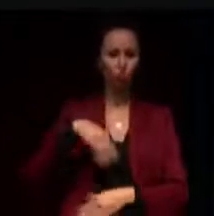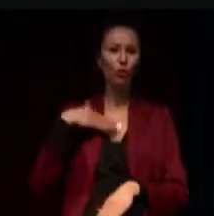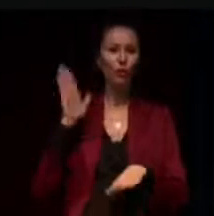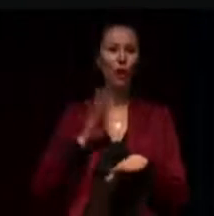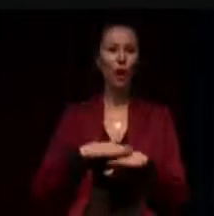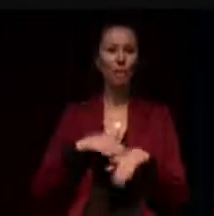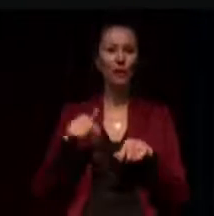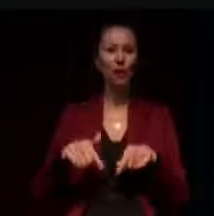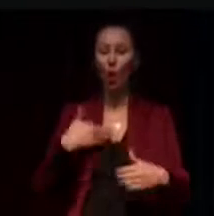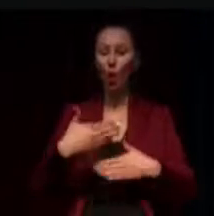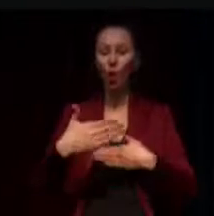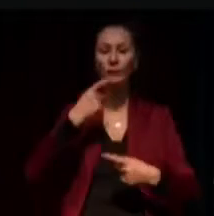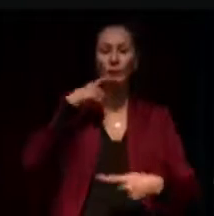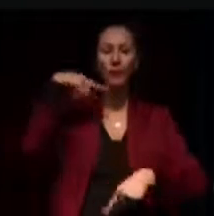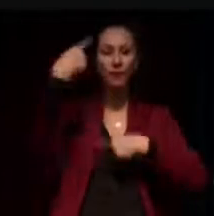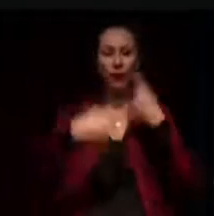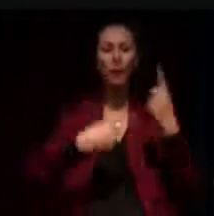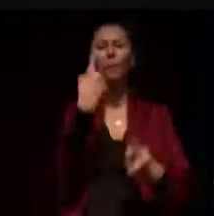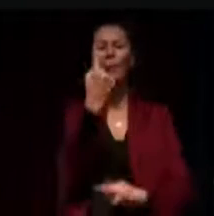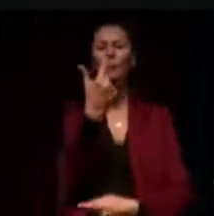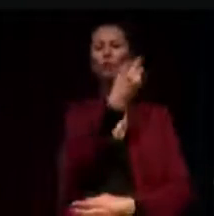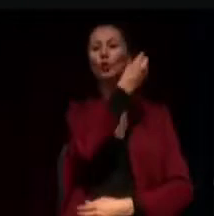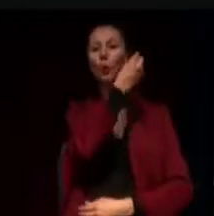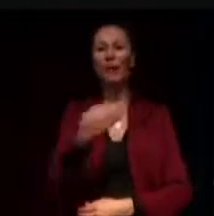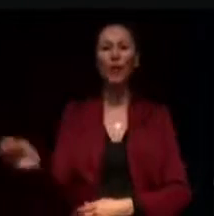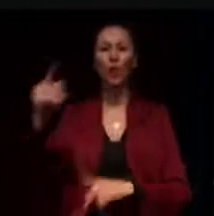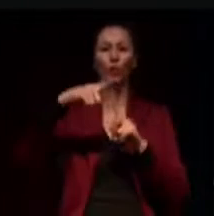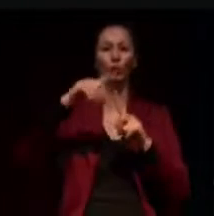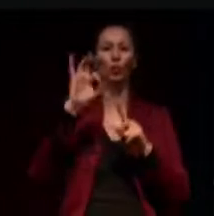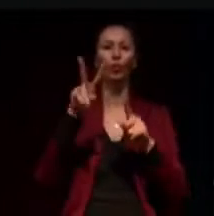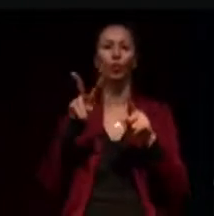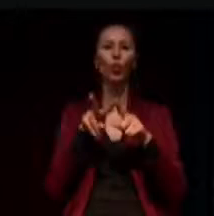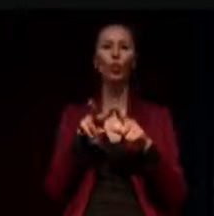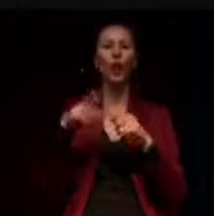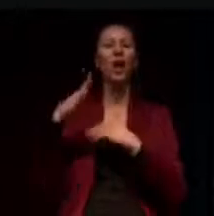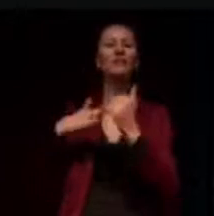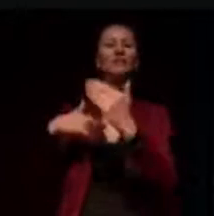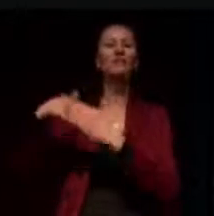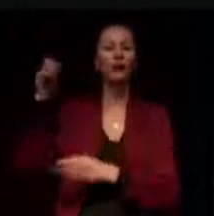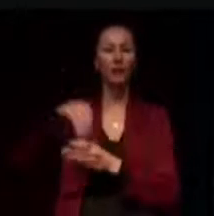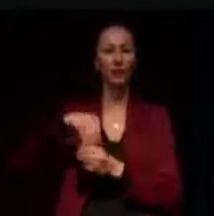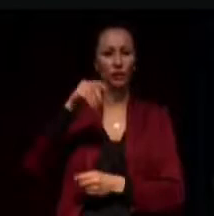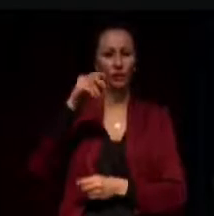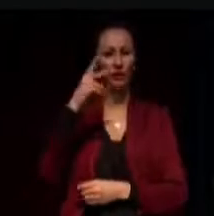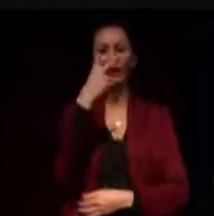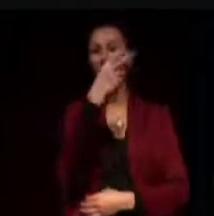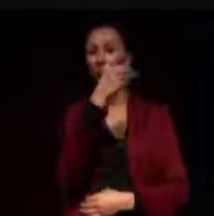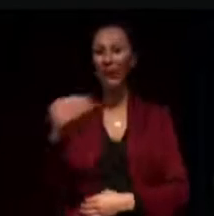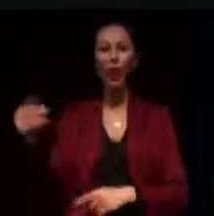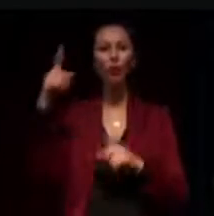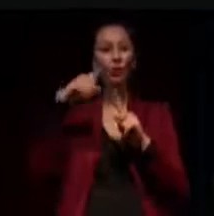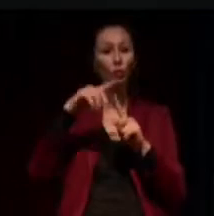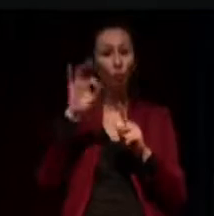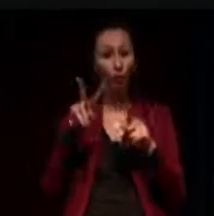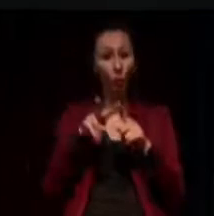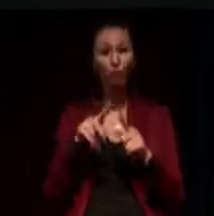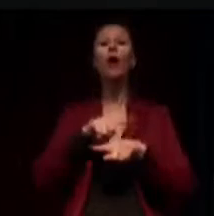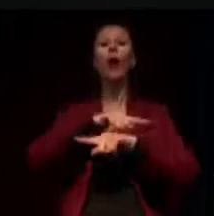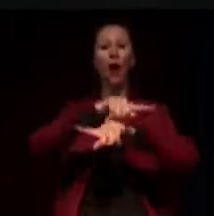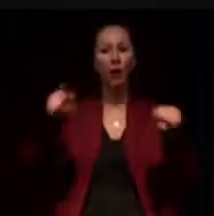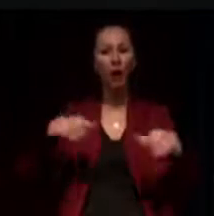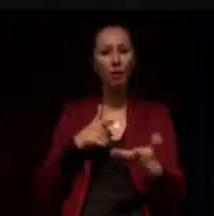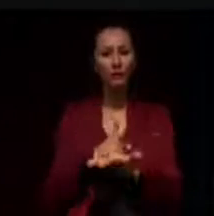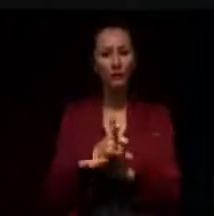yaptık. Önümüzdeki yıl 1,5 milyon ton asfalt uygulaması, 2 milyon ton da arazi